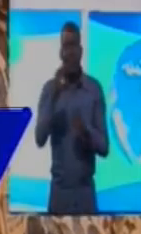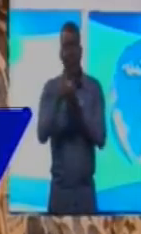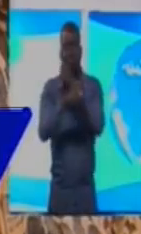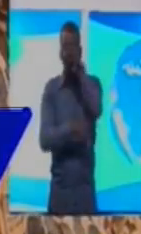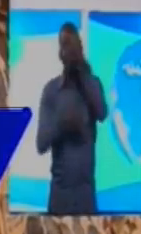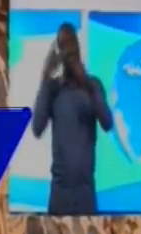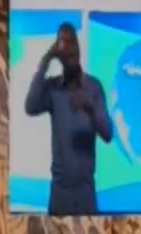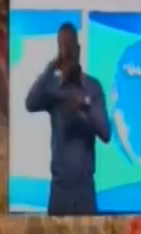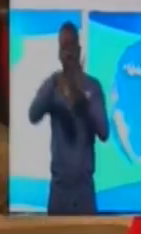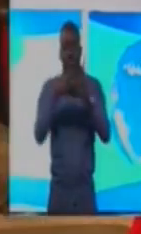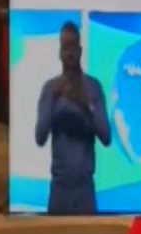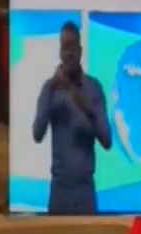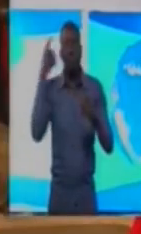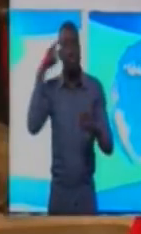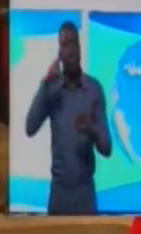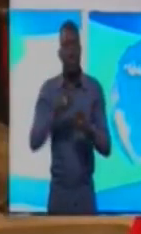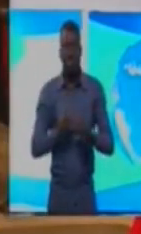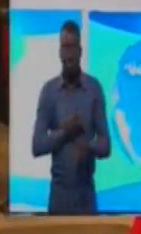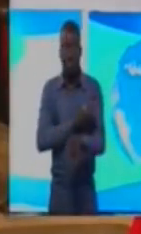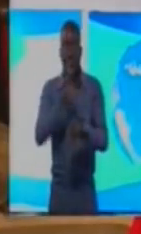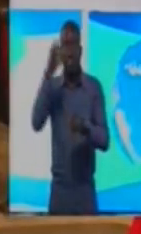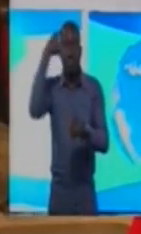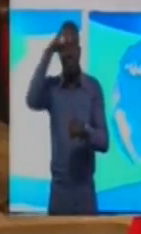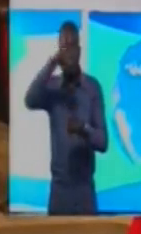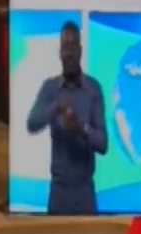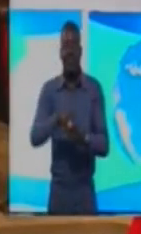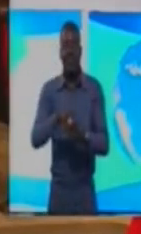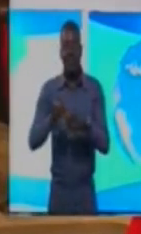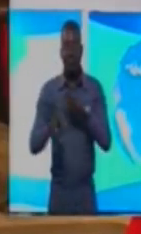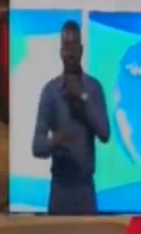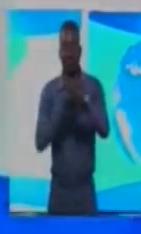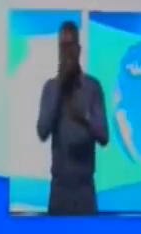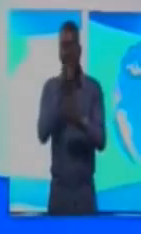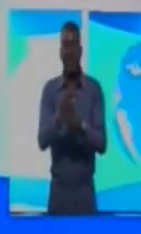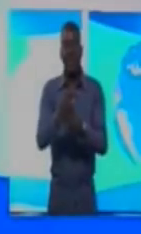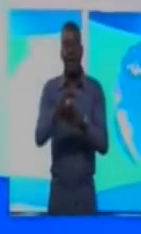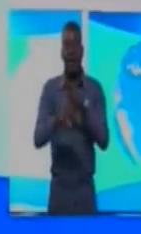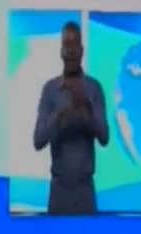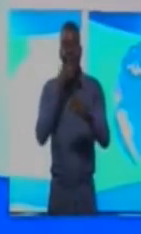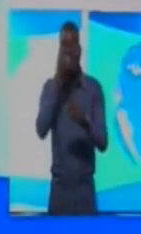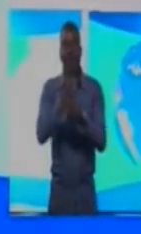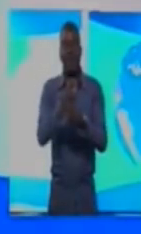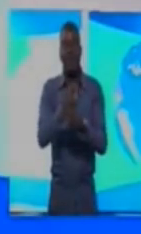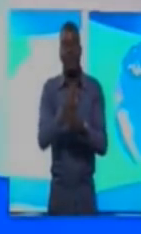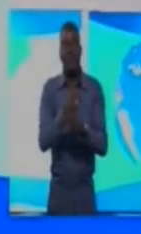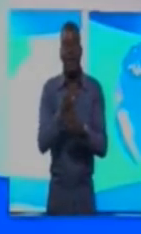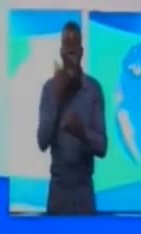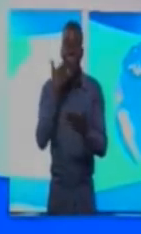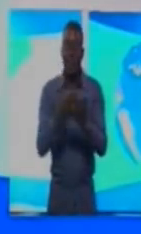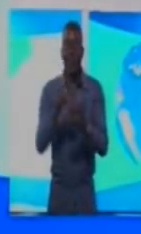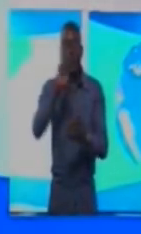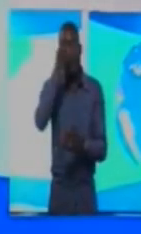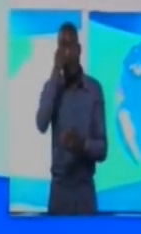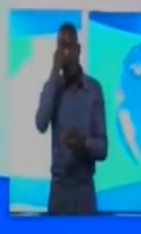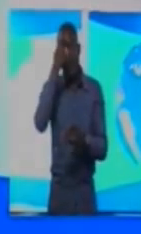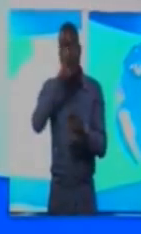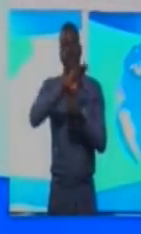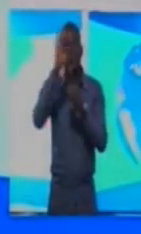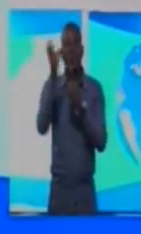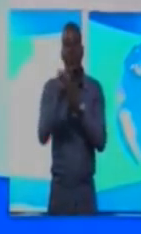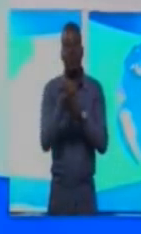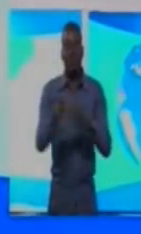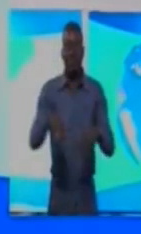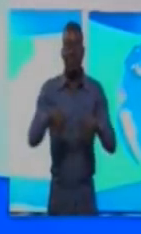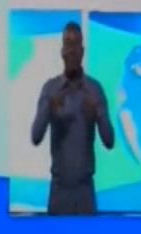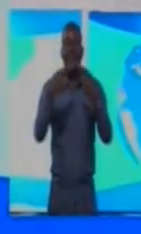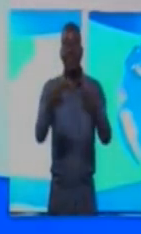la nécessité de renforcer notre système statistique national. Bonne gouvernance, culture de la